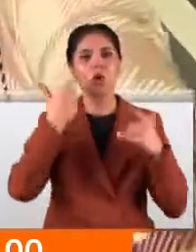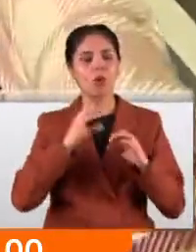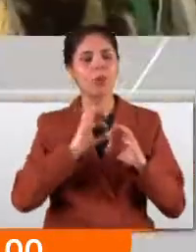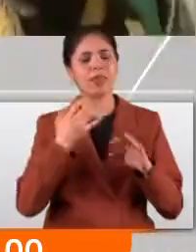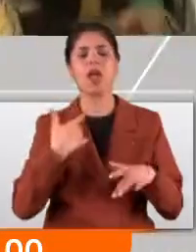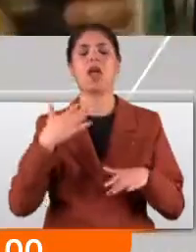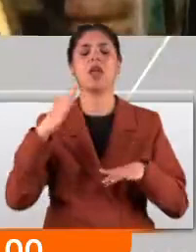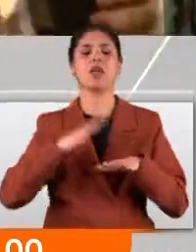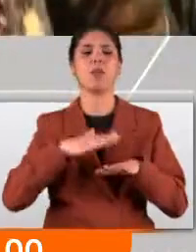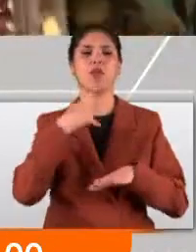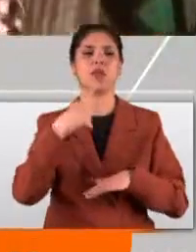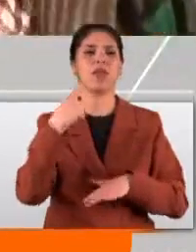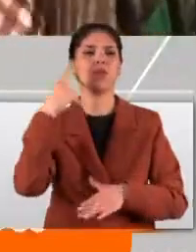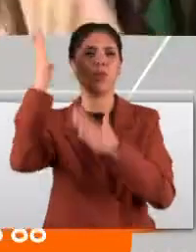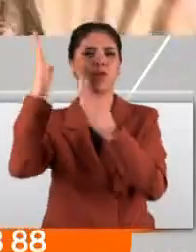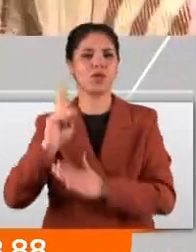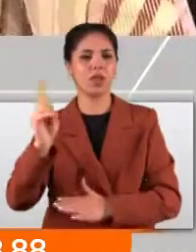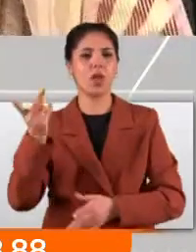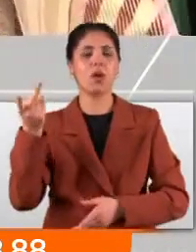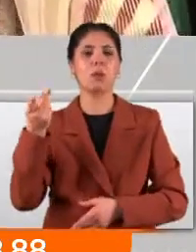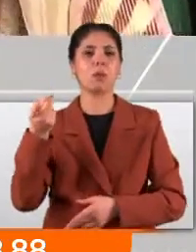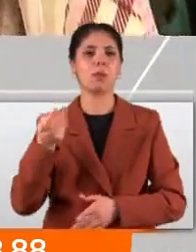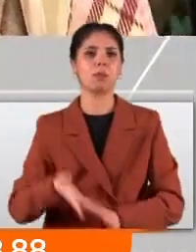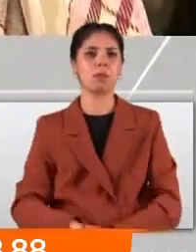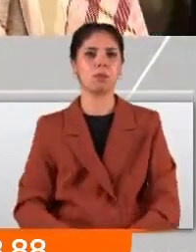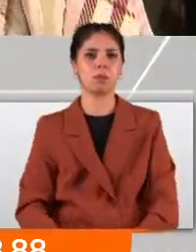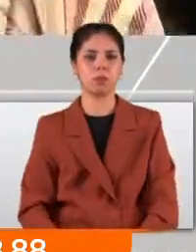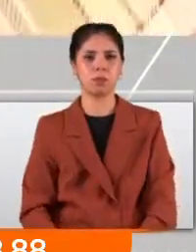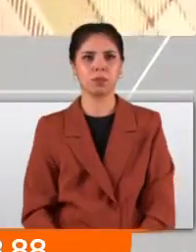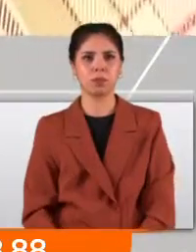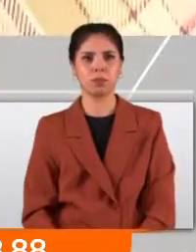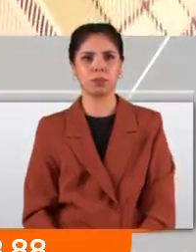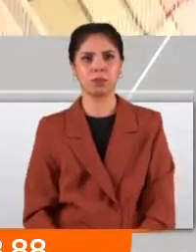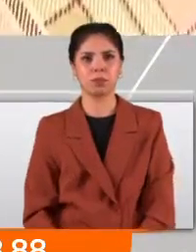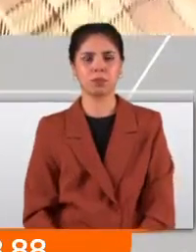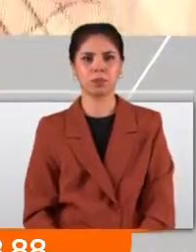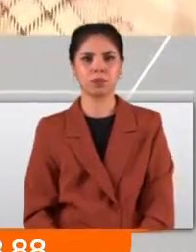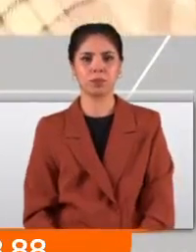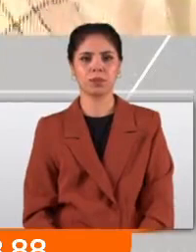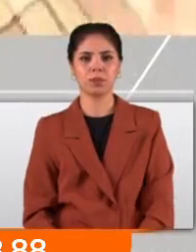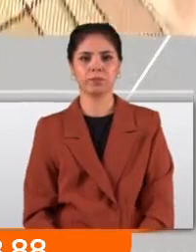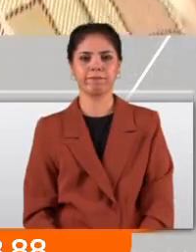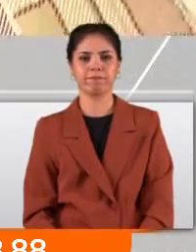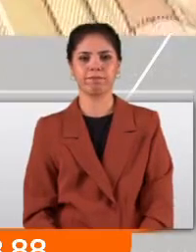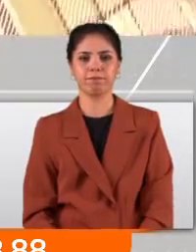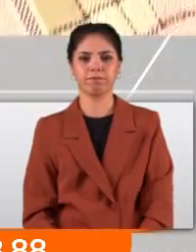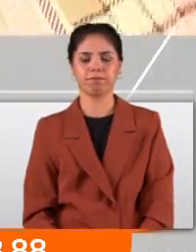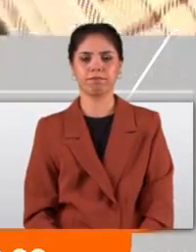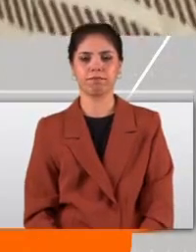diye ekledi. Vefat eden kardeşlerimiz için Rabbimden onlara cennetiyle, cemaliyle